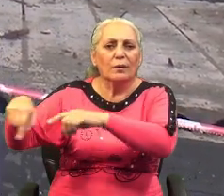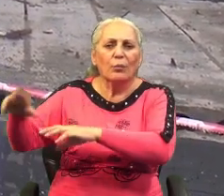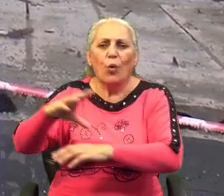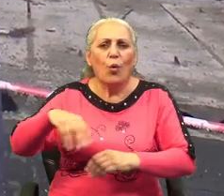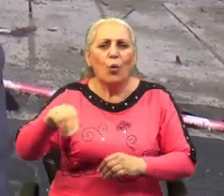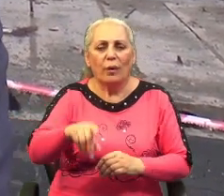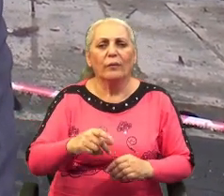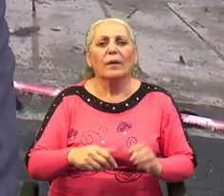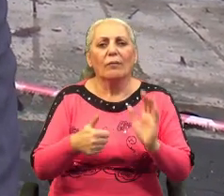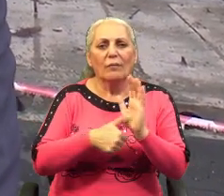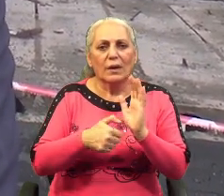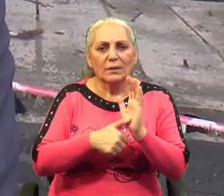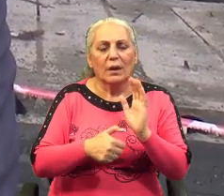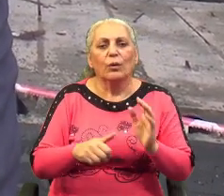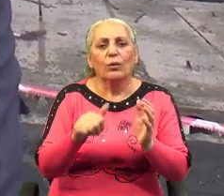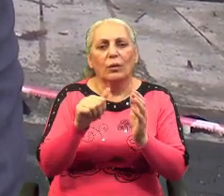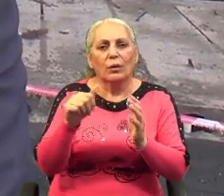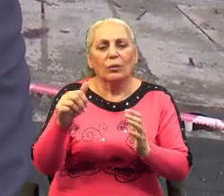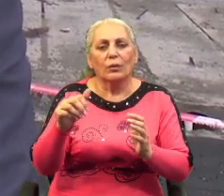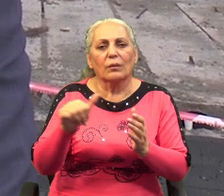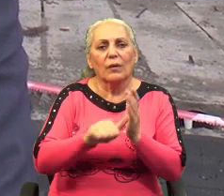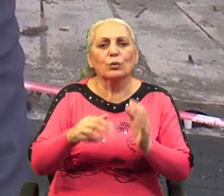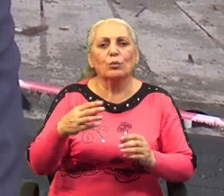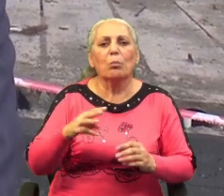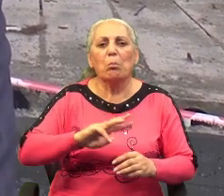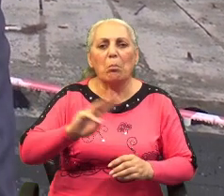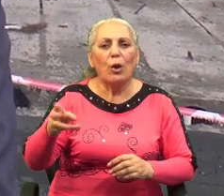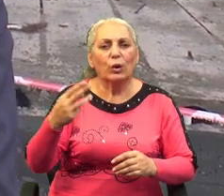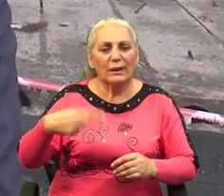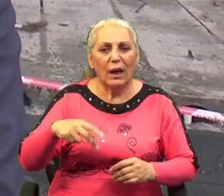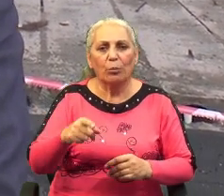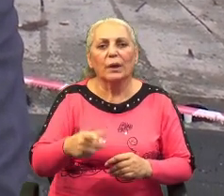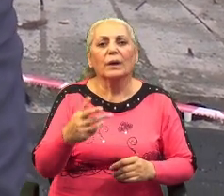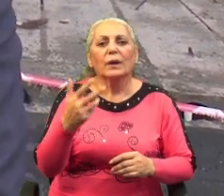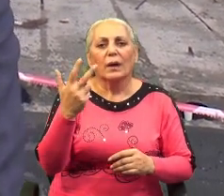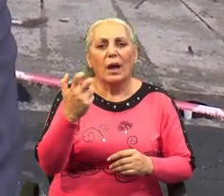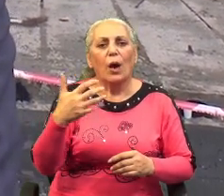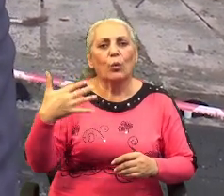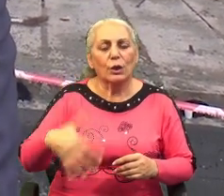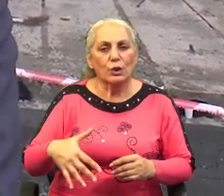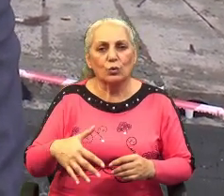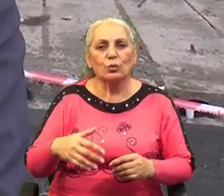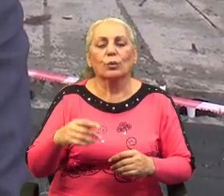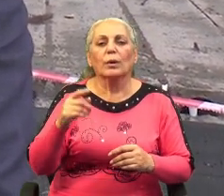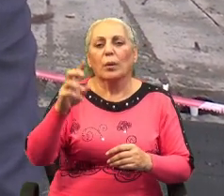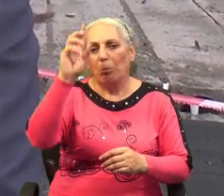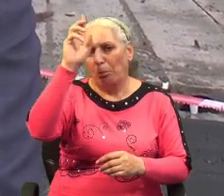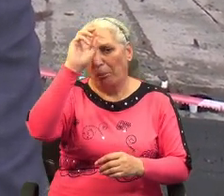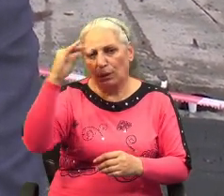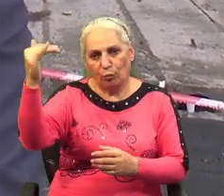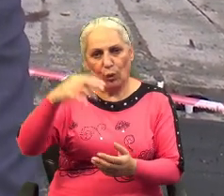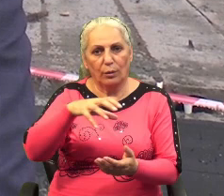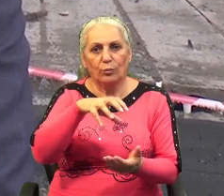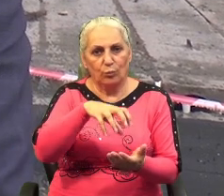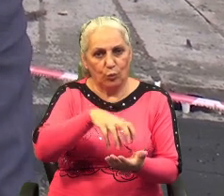660 միլիոն դրամից, ուրեմն 350-ը պետական բյուջեի հաշվին է